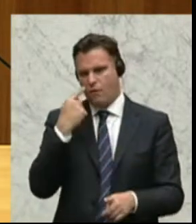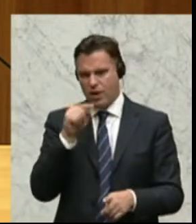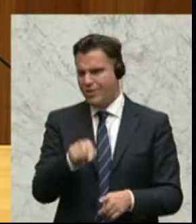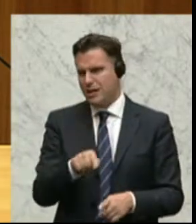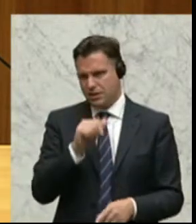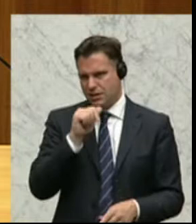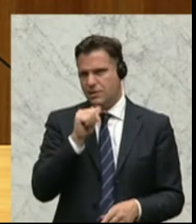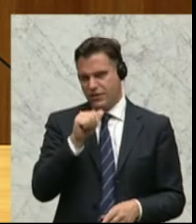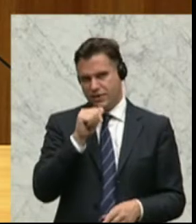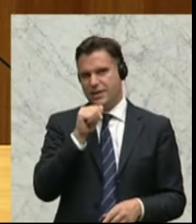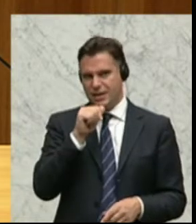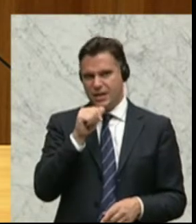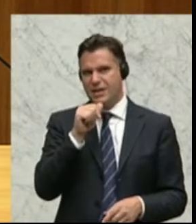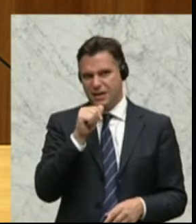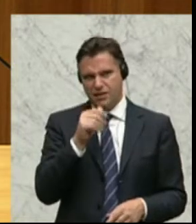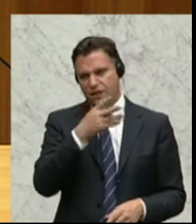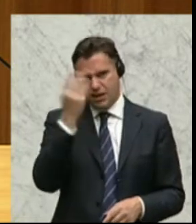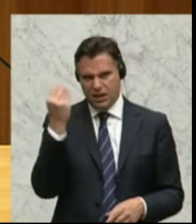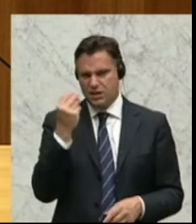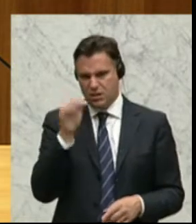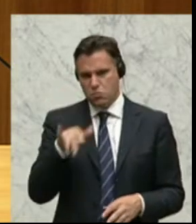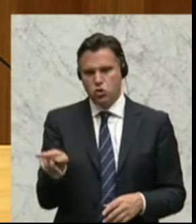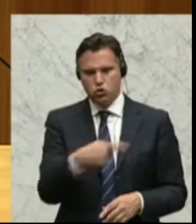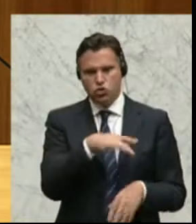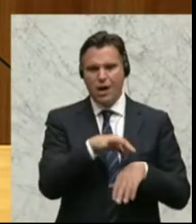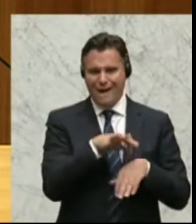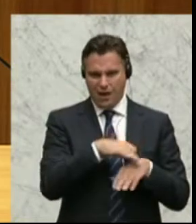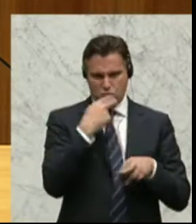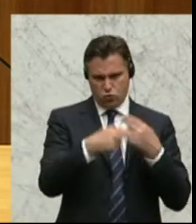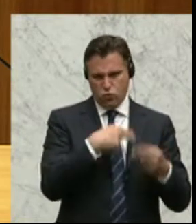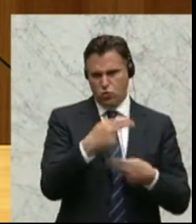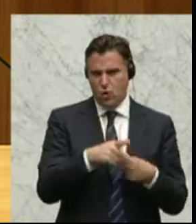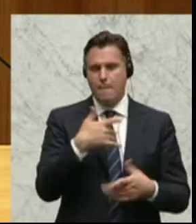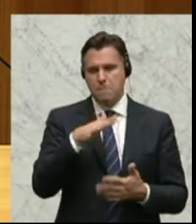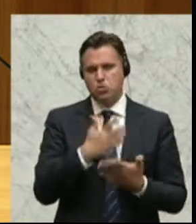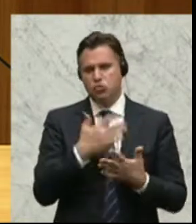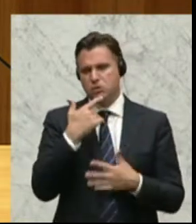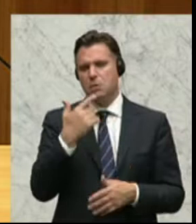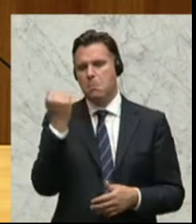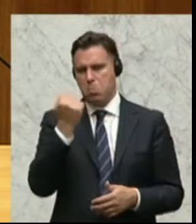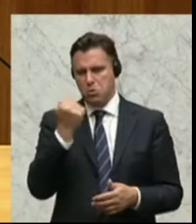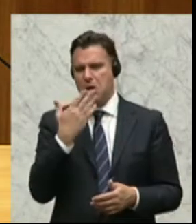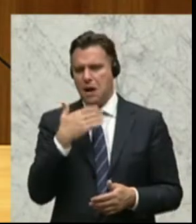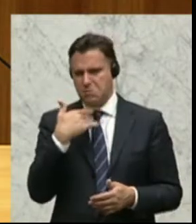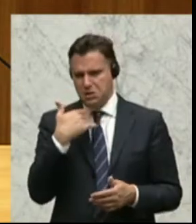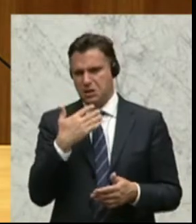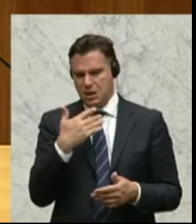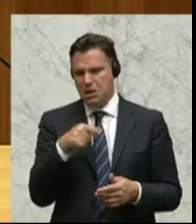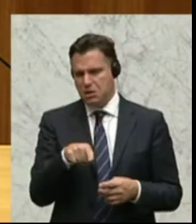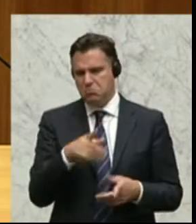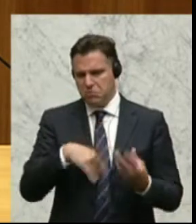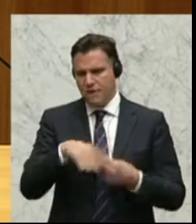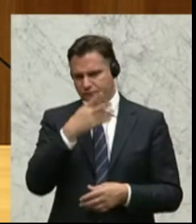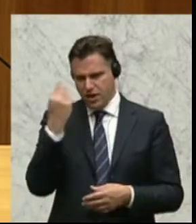medizinischer zu untersuchen wäre, sondern es ist meistens ein bösartiger Hintergrund, dann auch mit einer Strafe belegt werden. Drittens kann man in